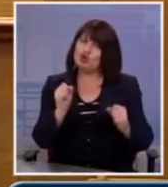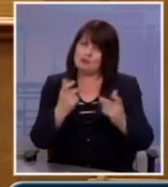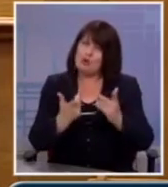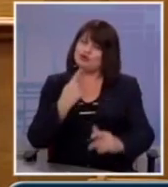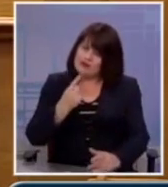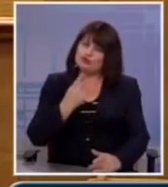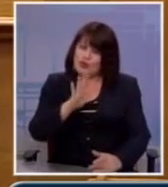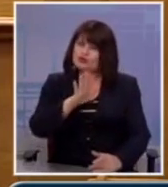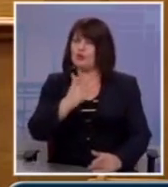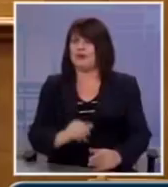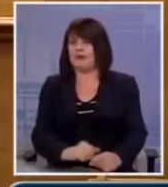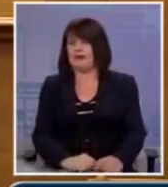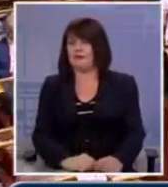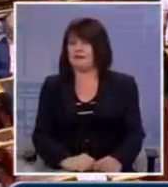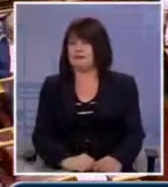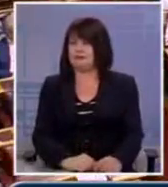Θα σας πω πως ζούσατε.